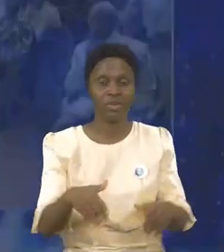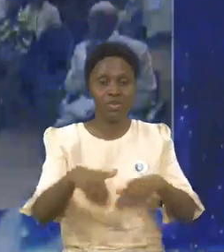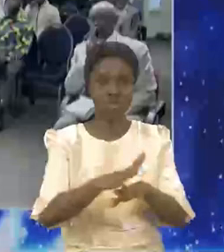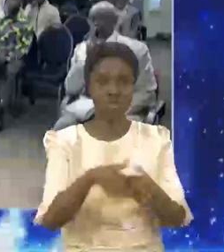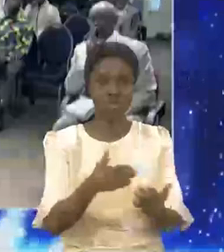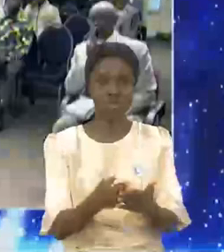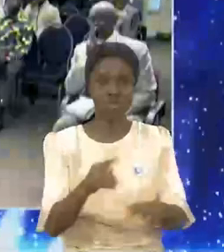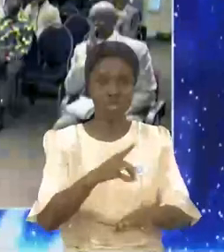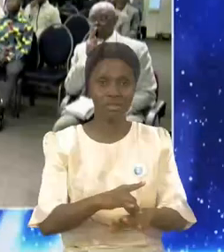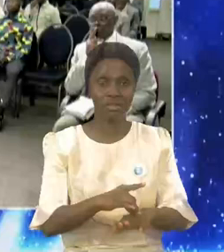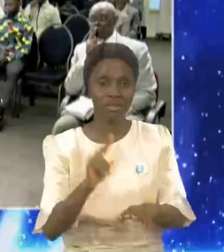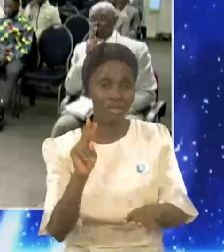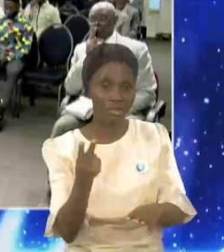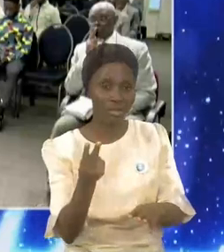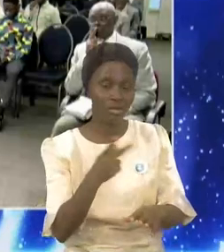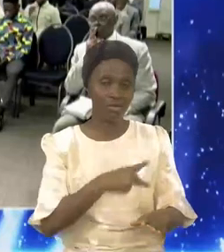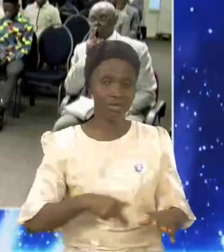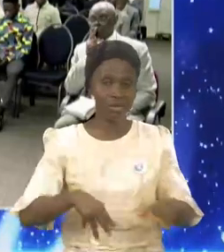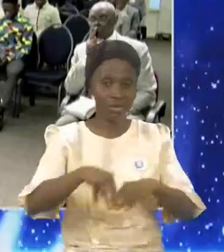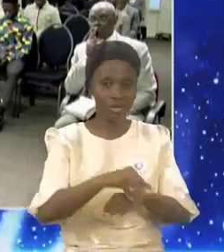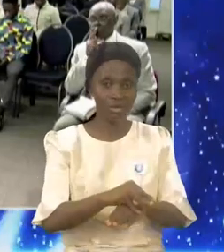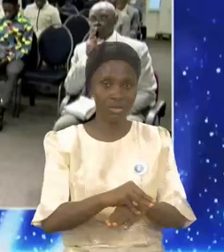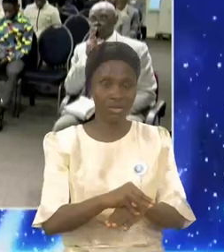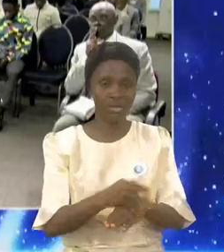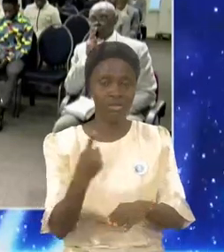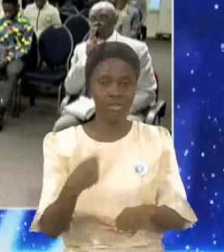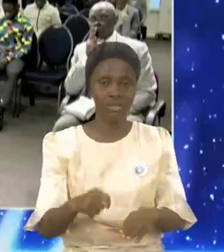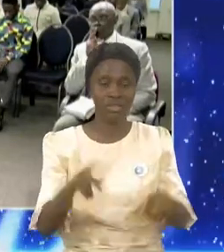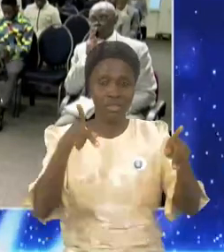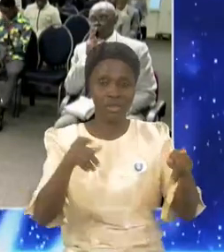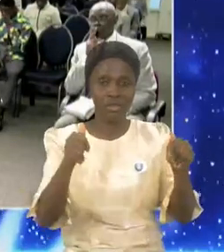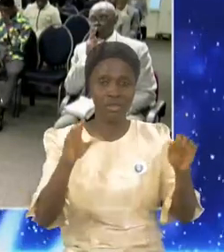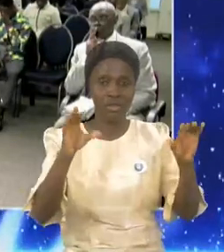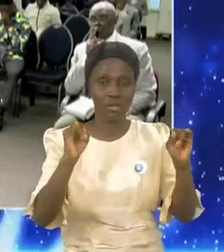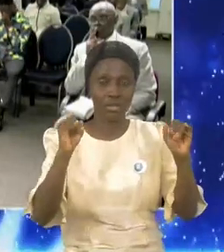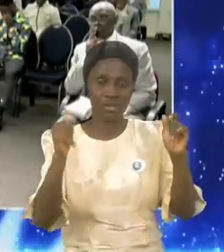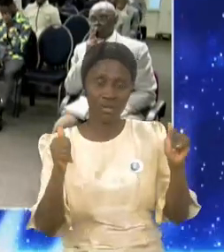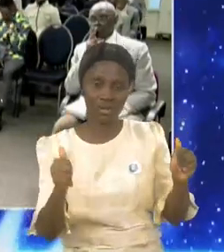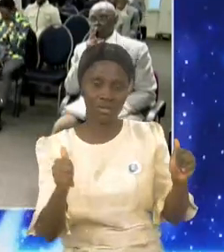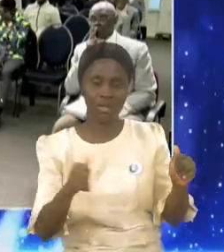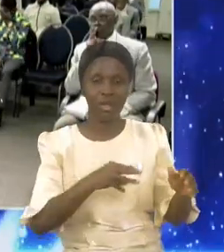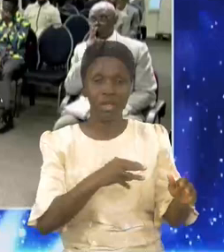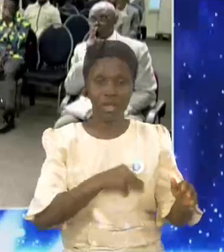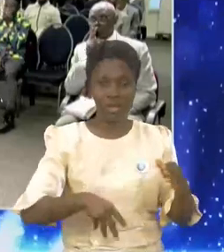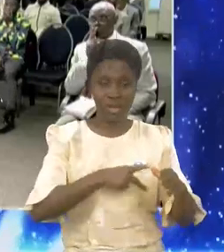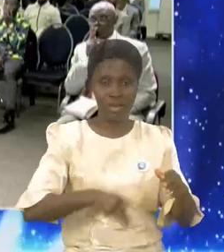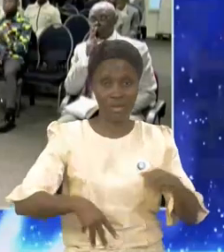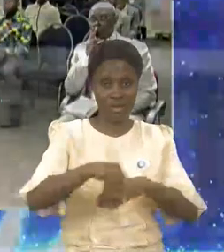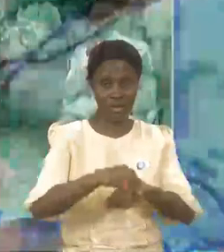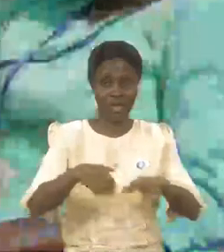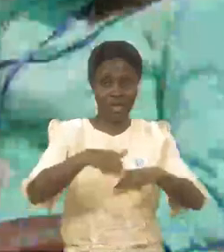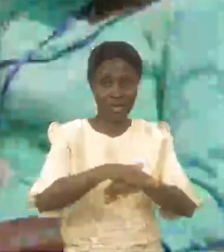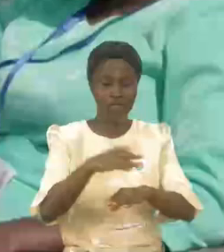terre. Le premier empire, le royaume babylonien sur toute la terre. Le deuxième empire,